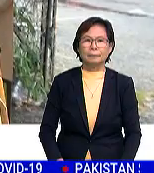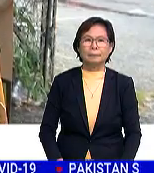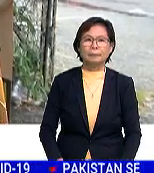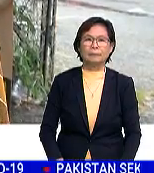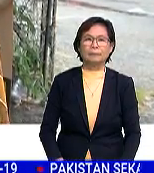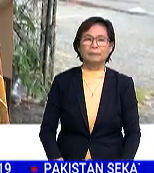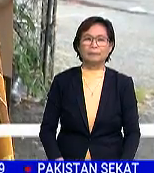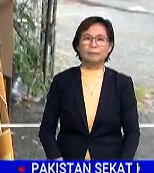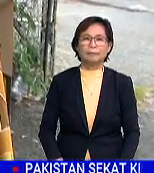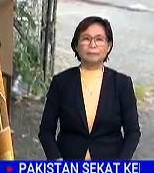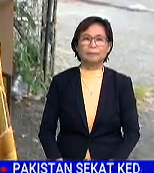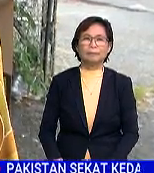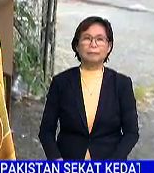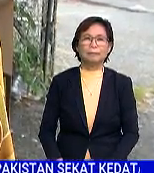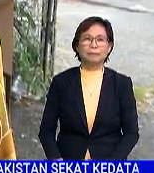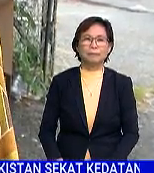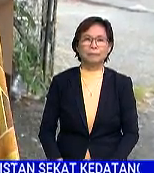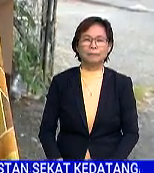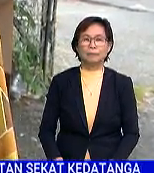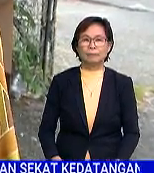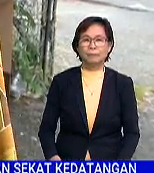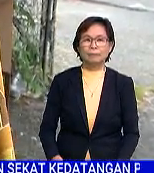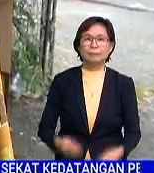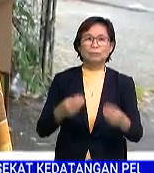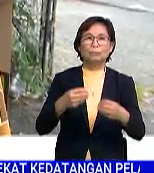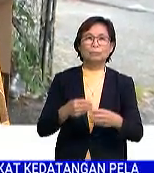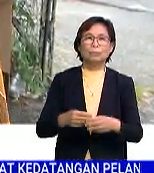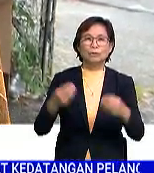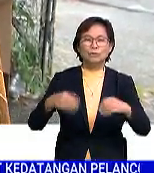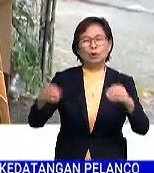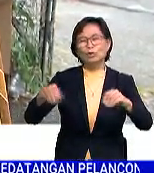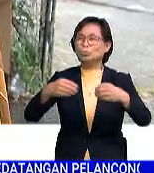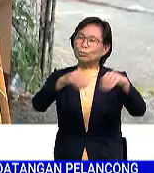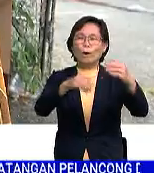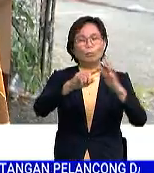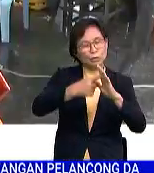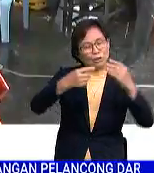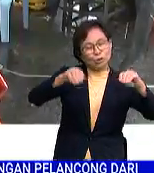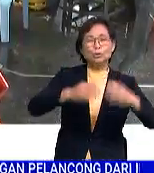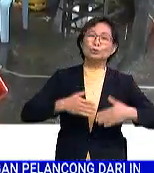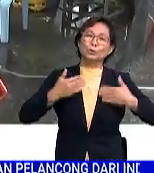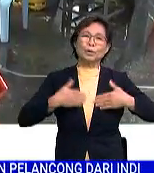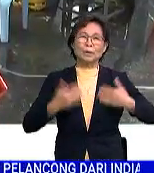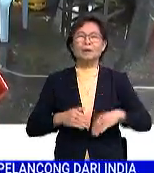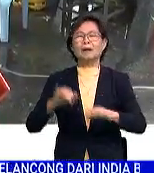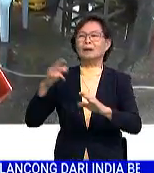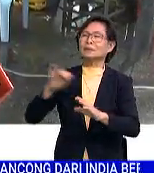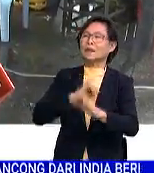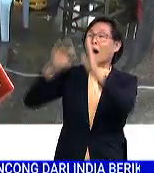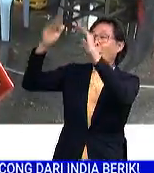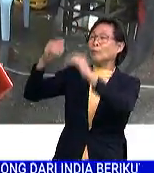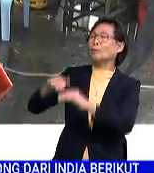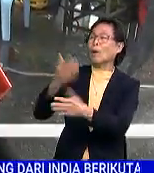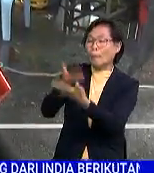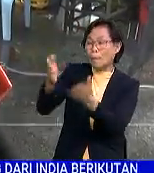Bayar tapuk lagi. Buat lebih modal leju lah. Bila jual suka dah. Saya harap pengunjung ni ikutlah,